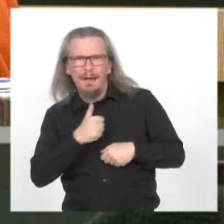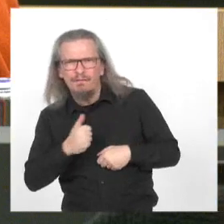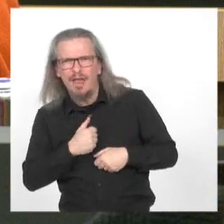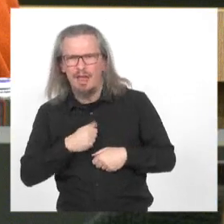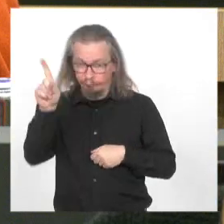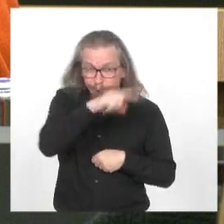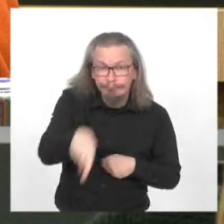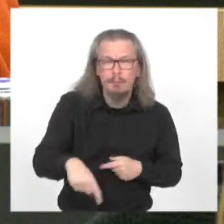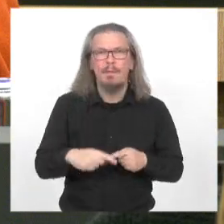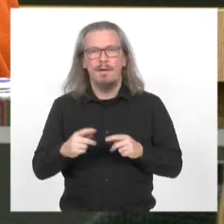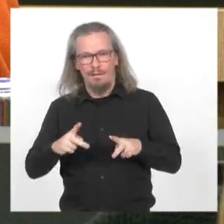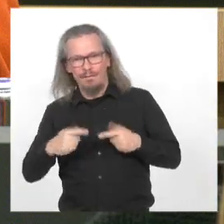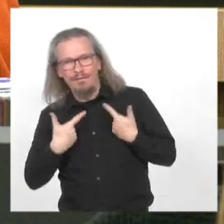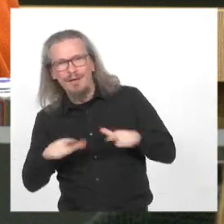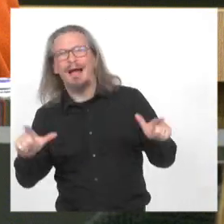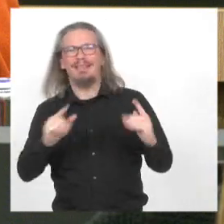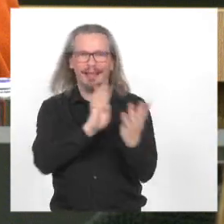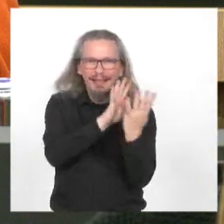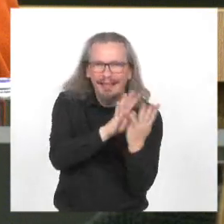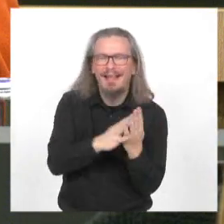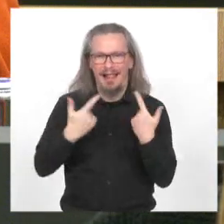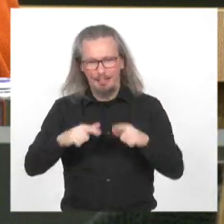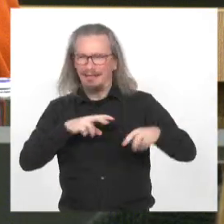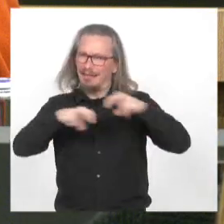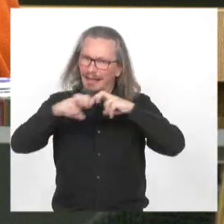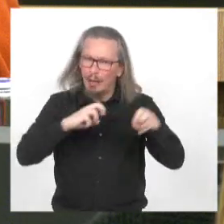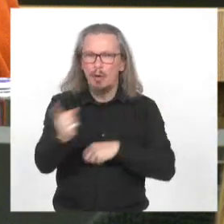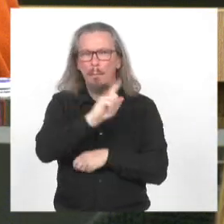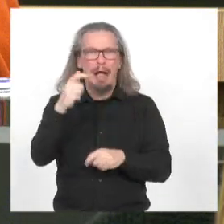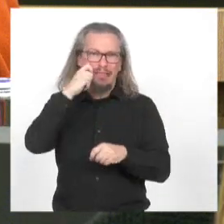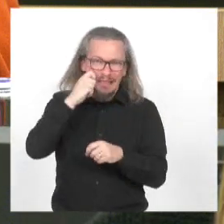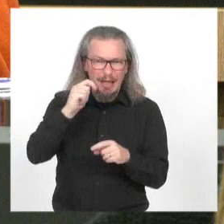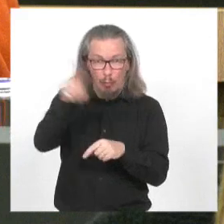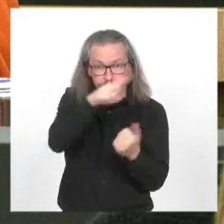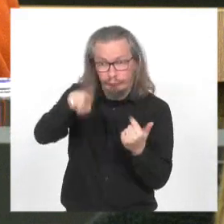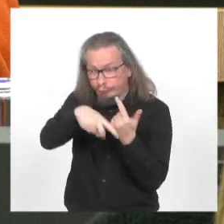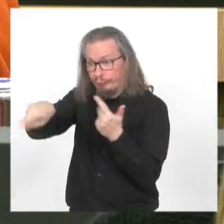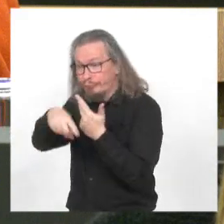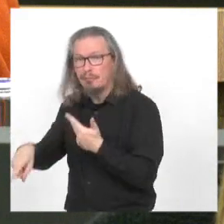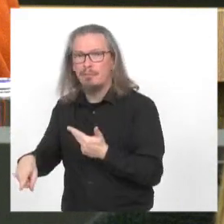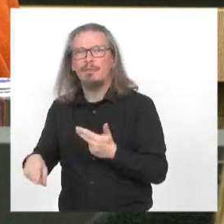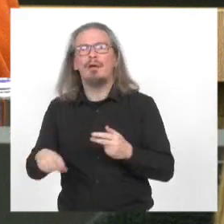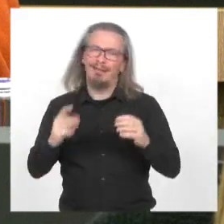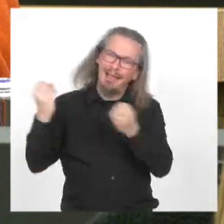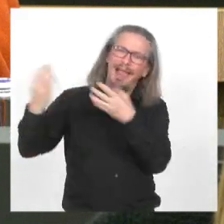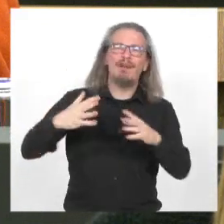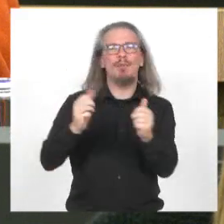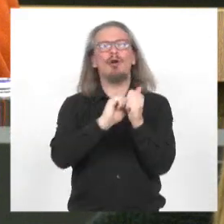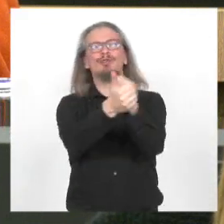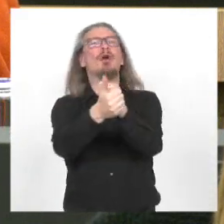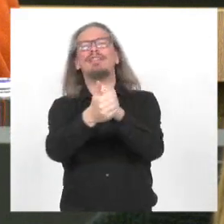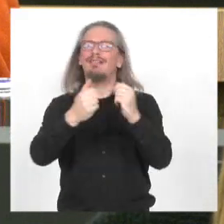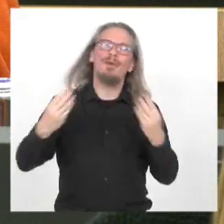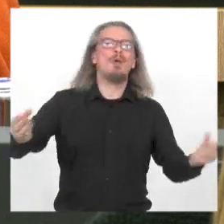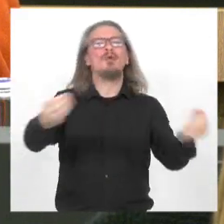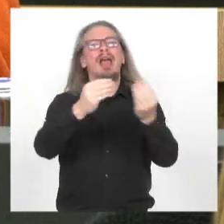liberté de réunion et d'association, droit de circuler, droit à la non-discrimination. Un événement sportif, joyeux, rassembleur et populaire ne doit pas devenir